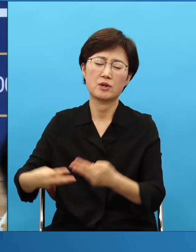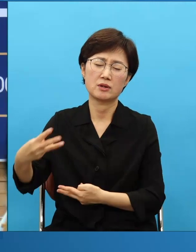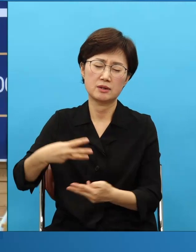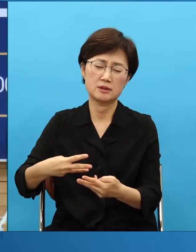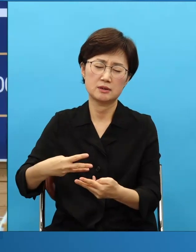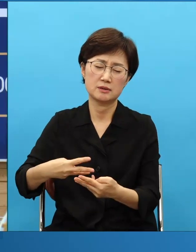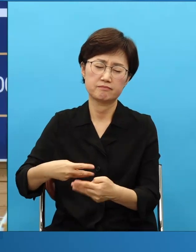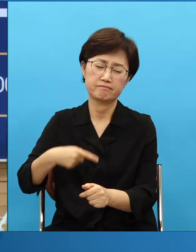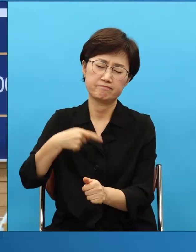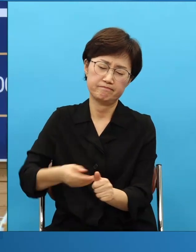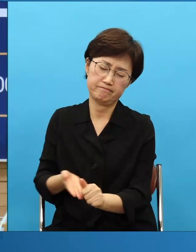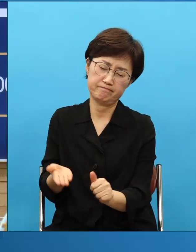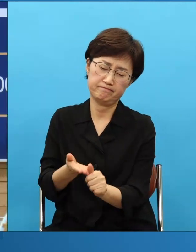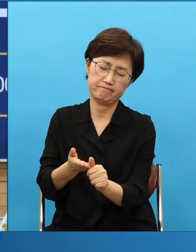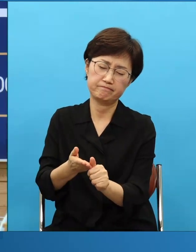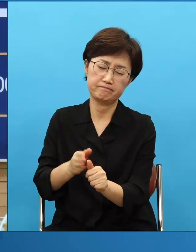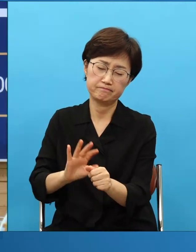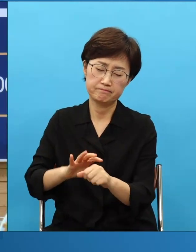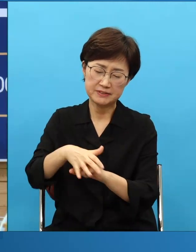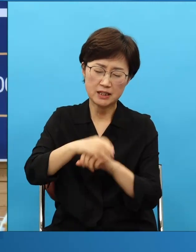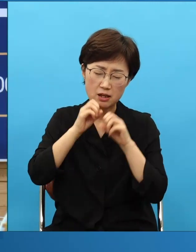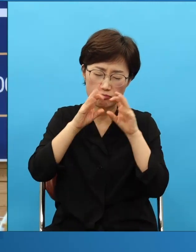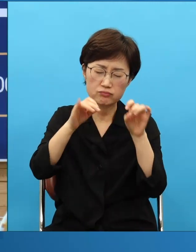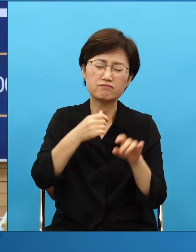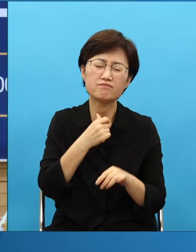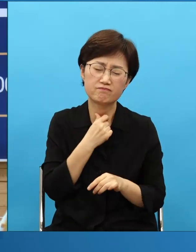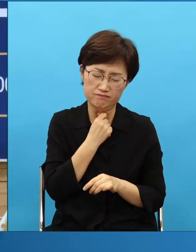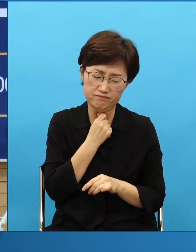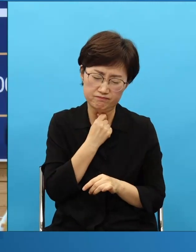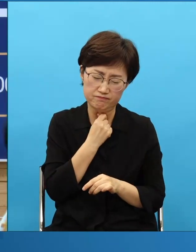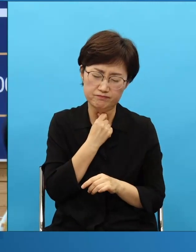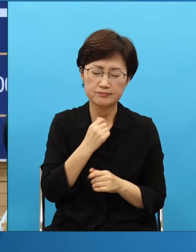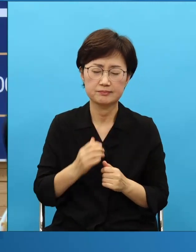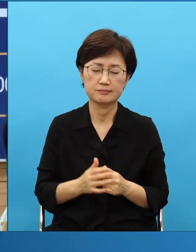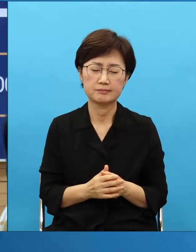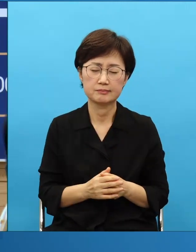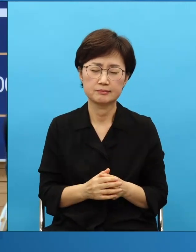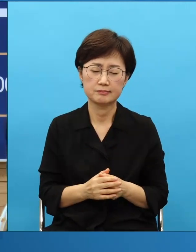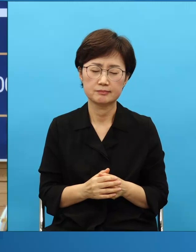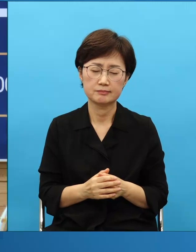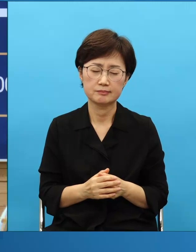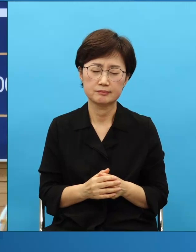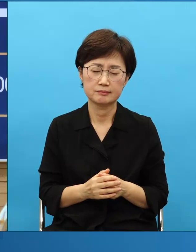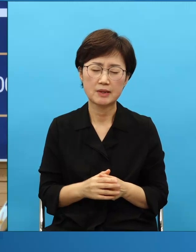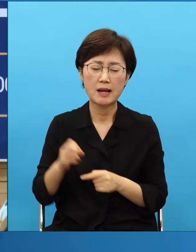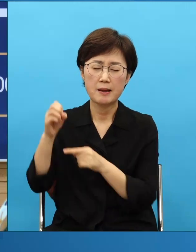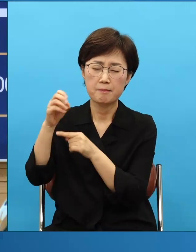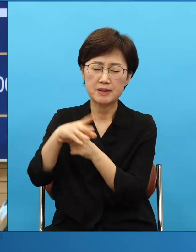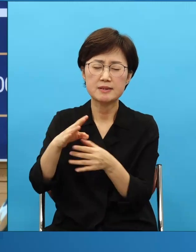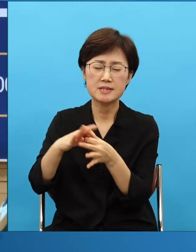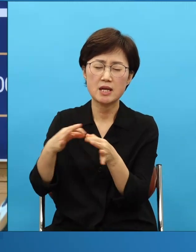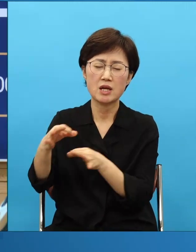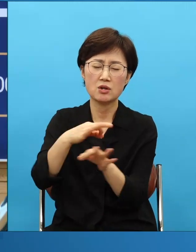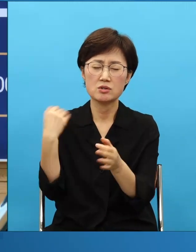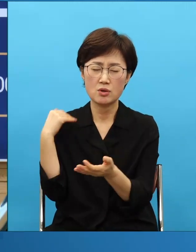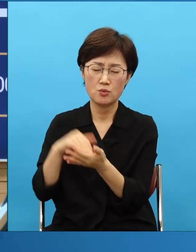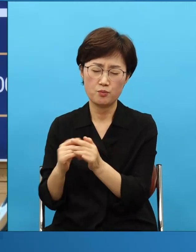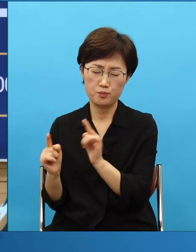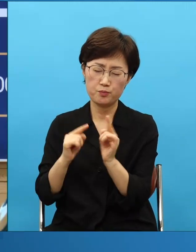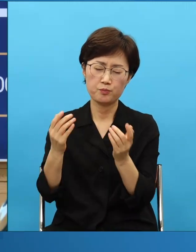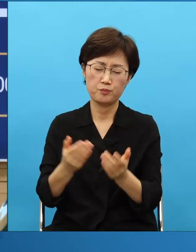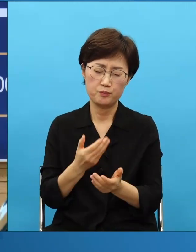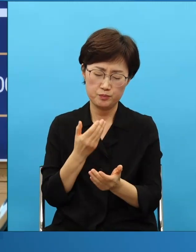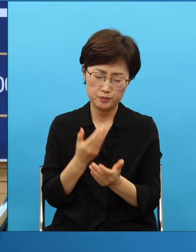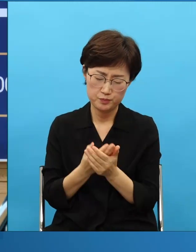하옵소서. And amongst all the works that we do, may the most important thing be the ones to raise up the remnants and do world missions. 빛의 경제를 회복시켜 주옵소서. Father God, may